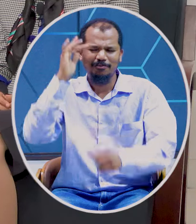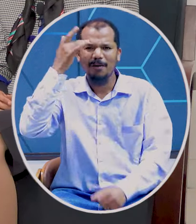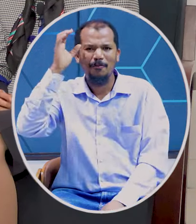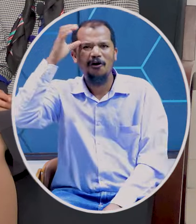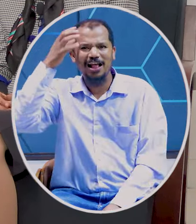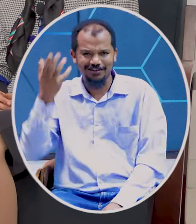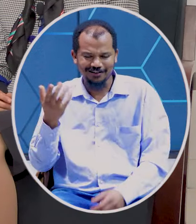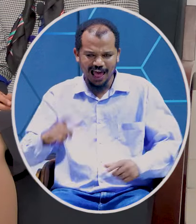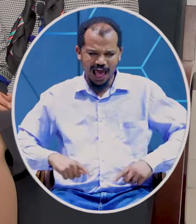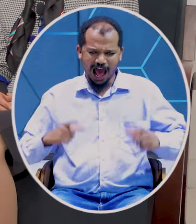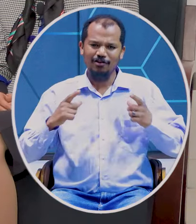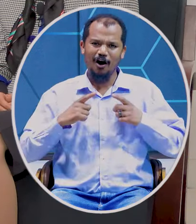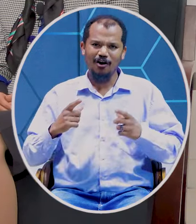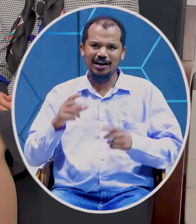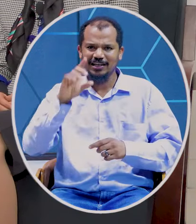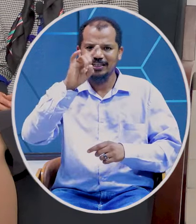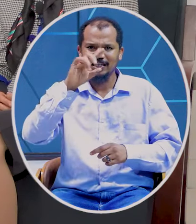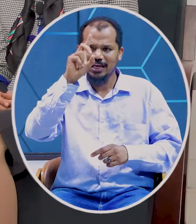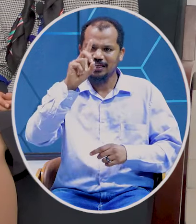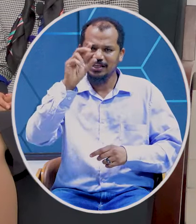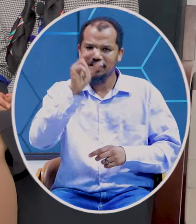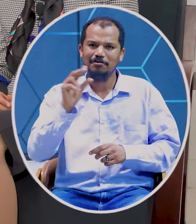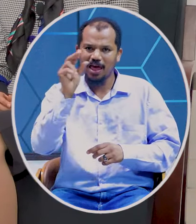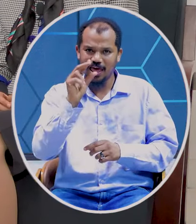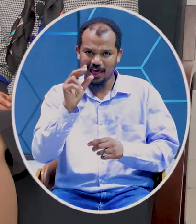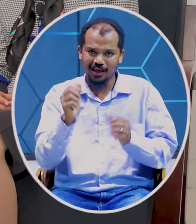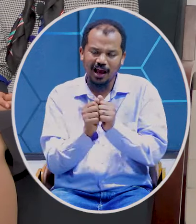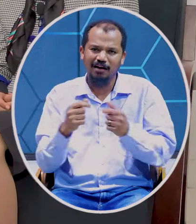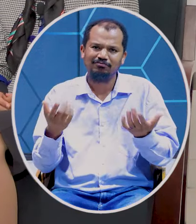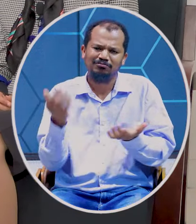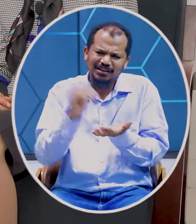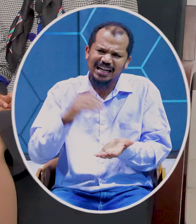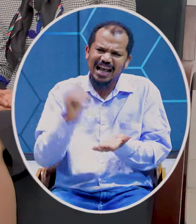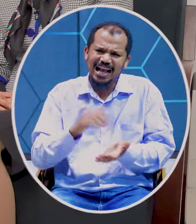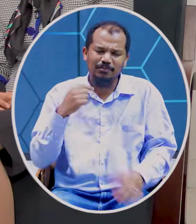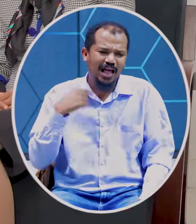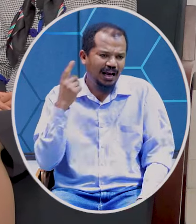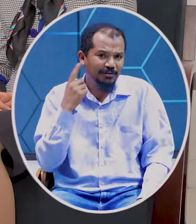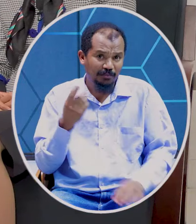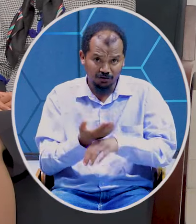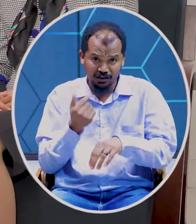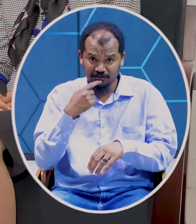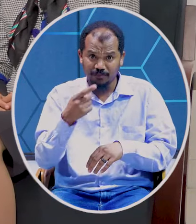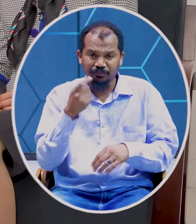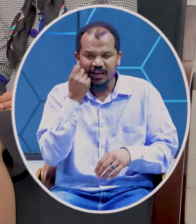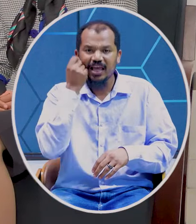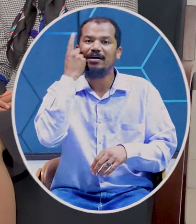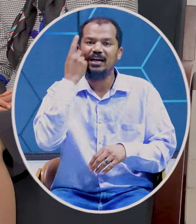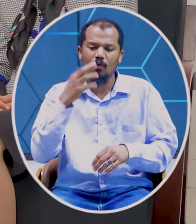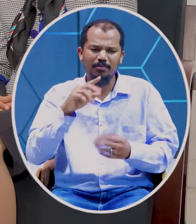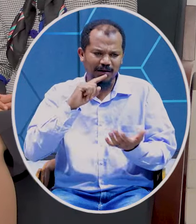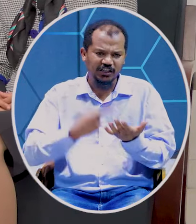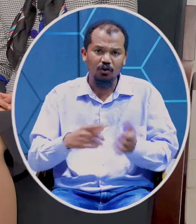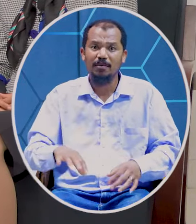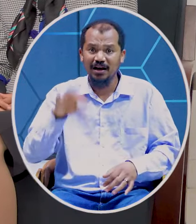እናስባለንና እንደው ከአኗኗር ዘይቤ ጋር እንደገና ደግሞ በተደጋጋሚ ከምንሰማው ቀደም እንዳልሹ እንግዲህ የመረዳት